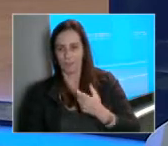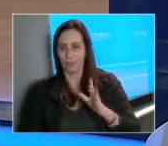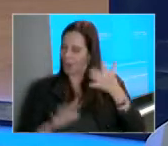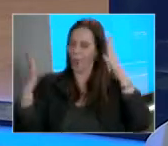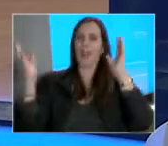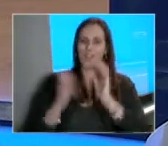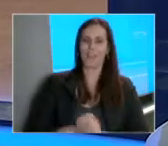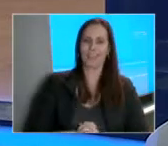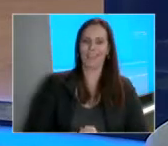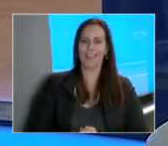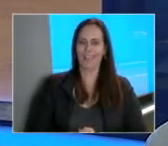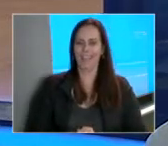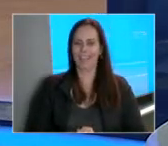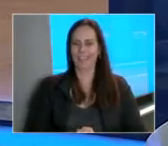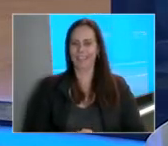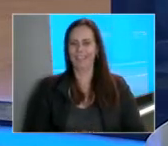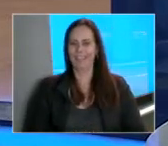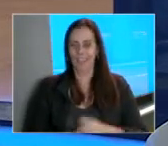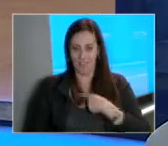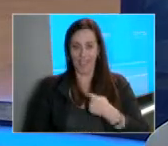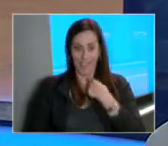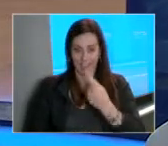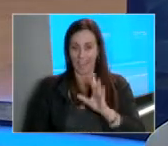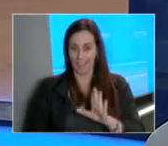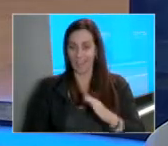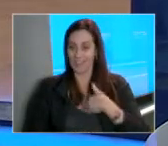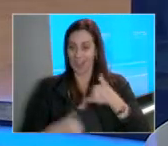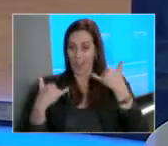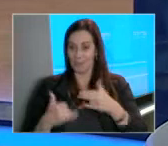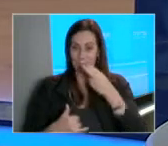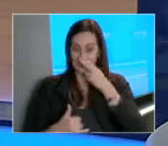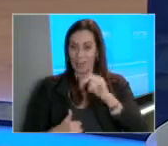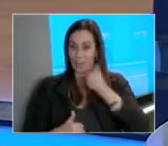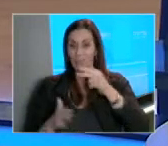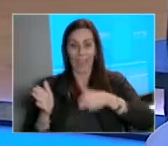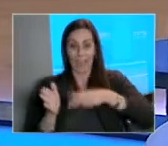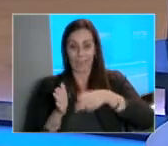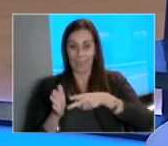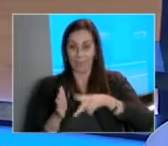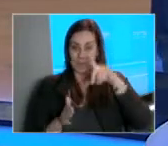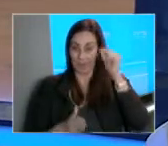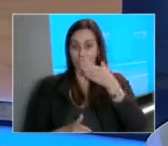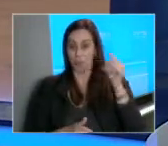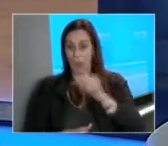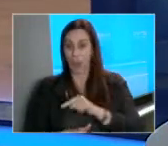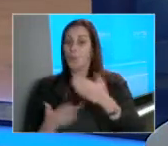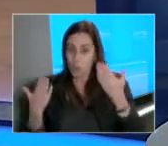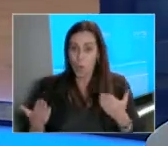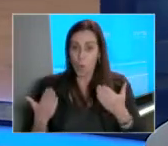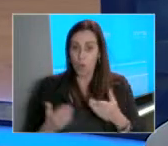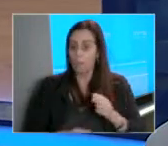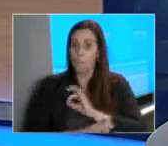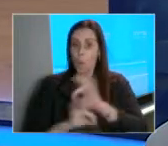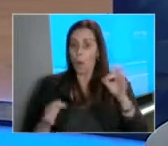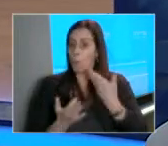אז כל הכבוד, כל הכבוד, אני תומכת. ואני אגיד לך שאני היום ניסיתי לראשונה את הרכבת מתל אביב לירושלים. נו, נו, נו. וזה